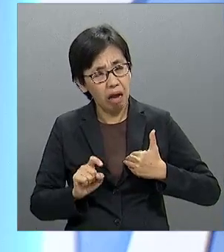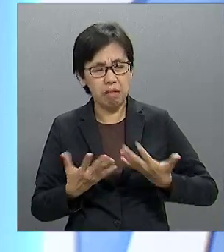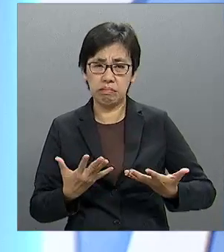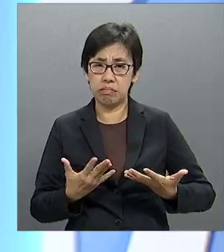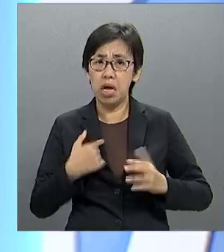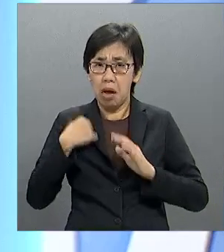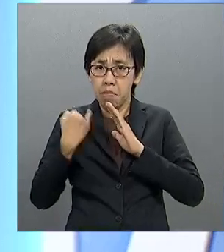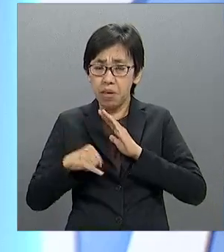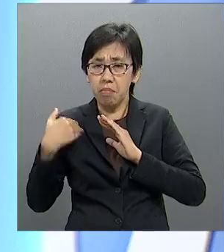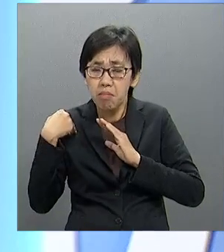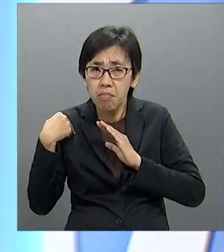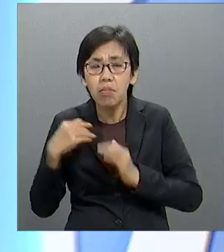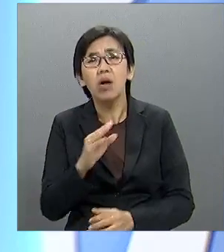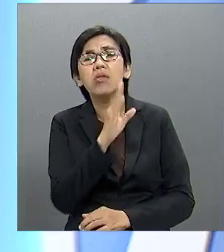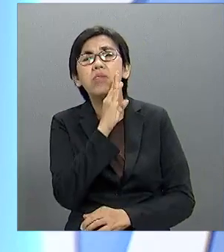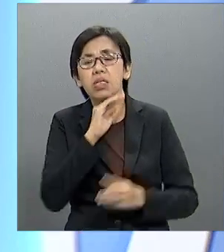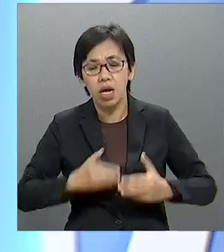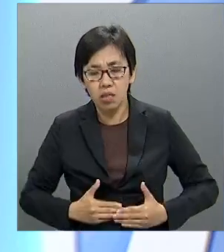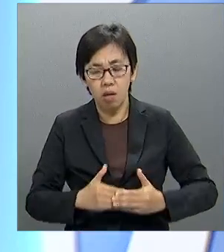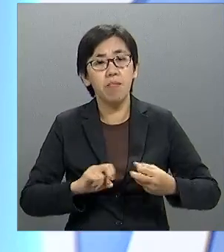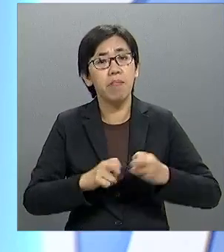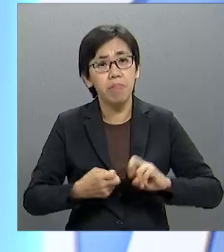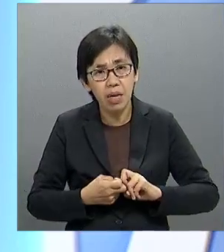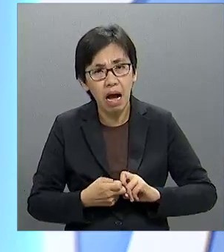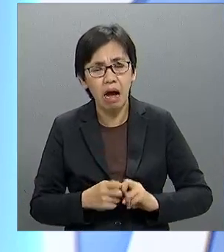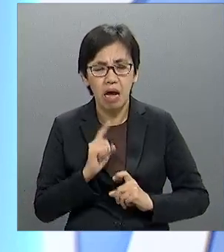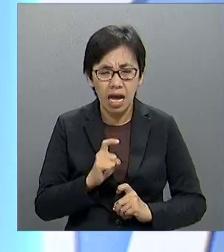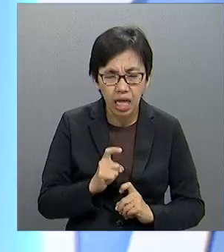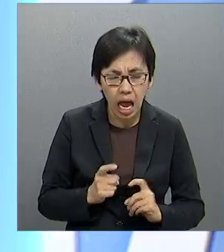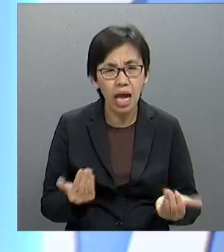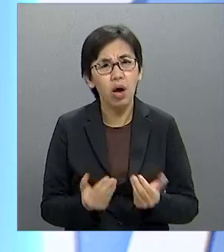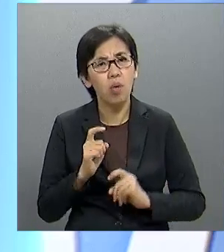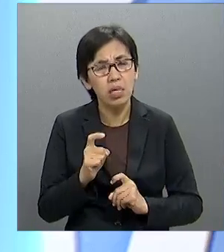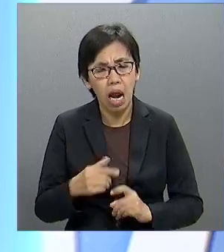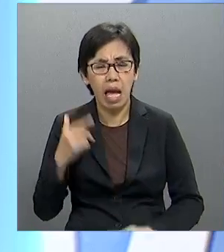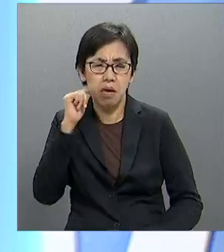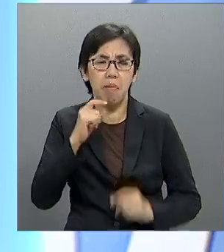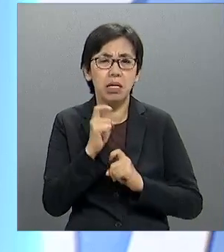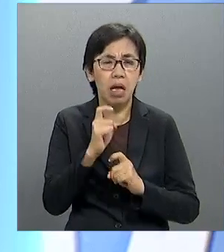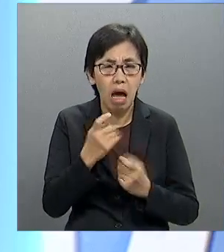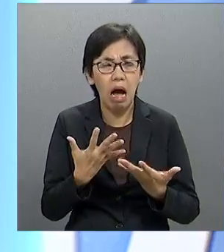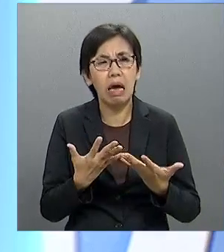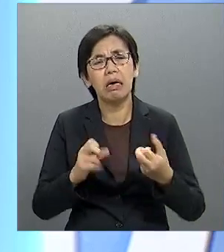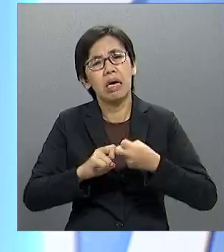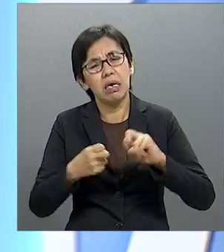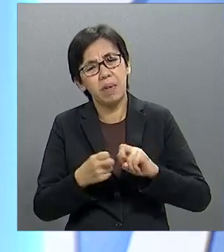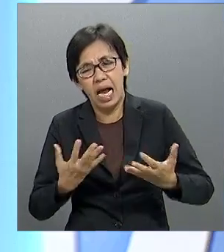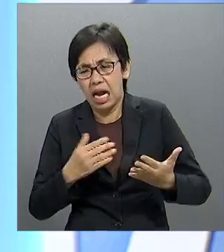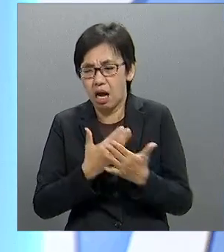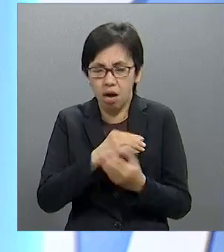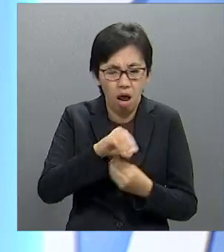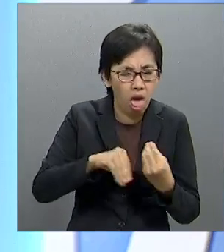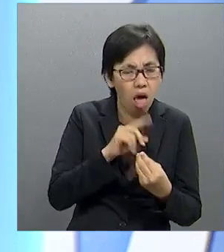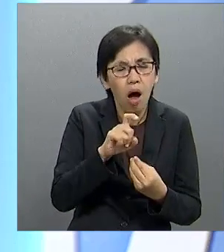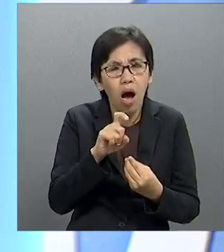ครรภ์ถ้าเกิดว่ามีปัญหาไม่พร้อมทั้งในแง่มุมสุขภาพหรือว่าในแง่ของปัจจัยในการใช้ชีวิตต่างๆนะคะคุณผู้ชม